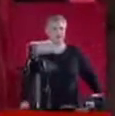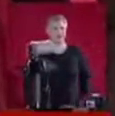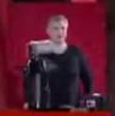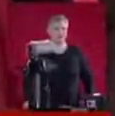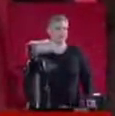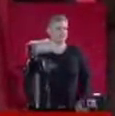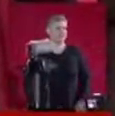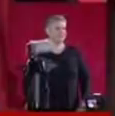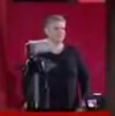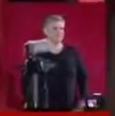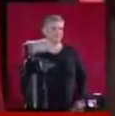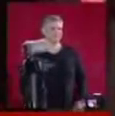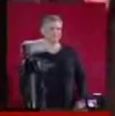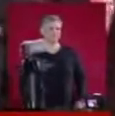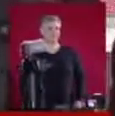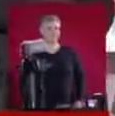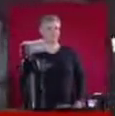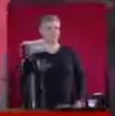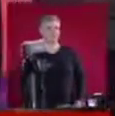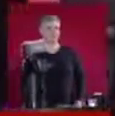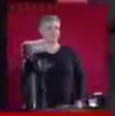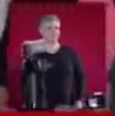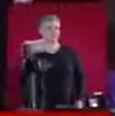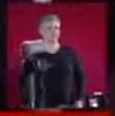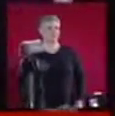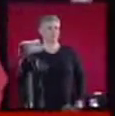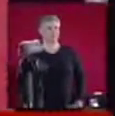υπουργού πολιτισμού και τώρα κοσμεί ευρο ψηφοδέλτιό